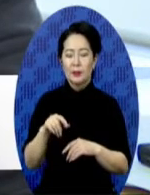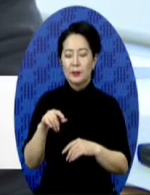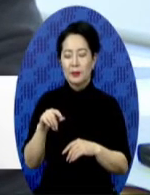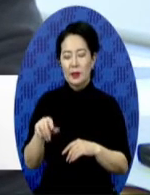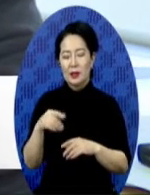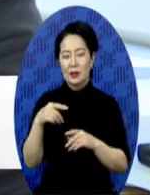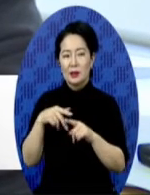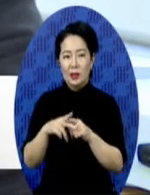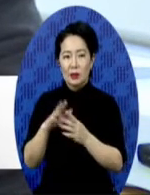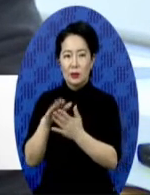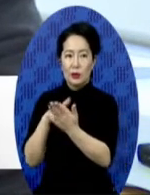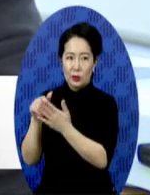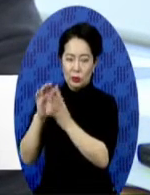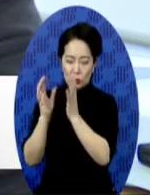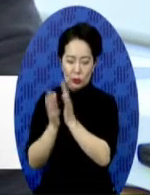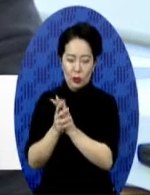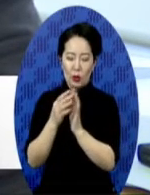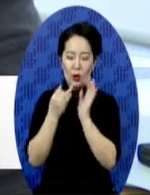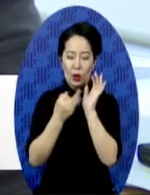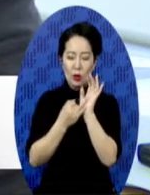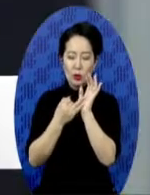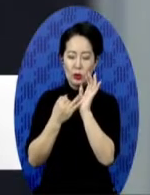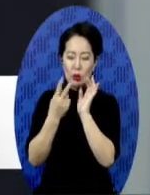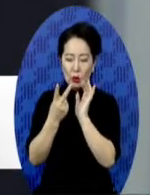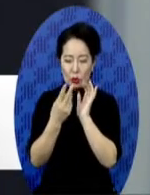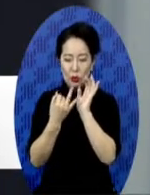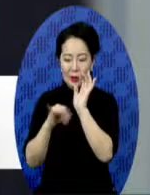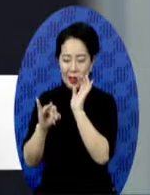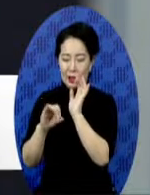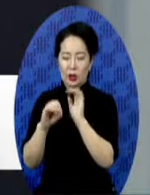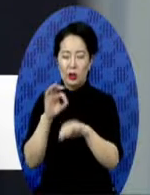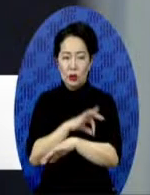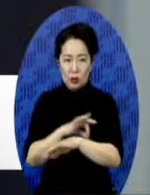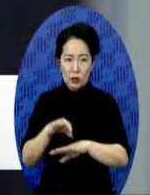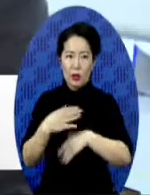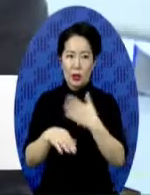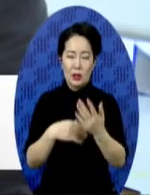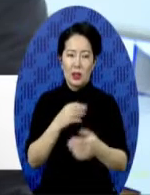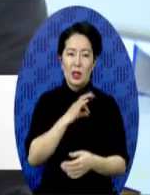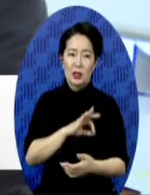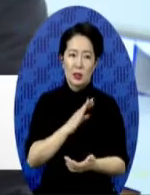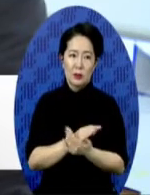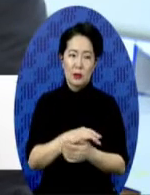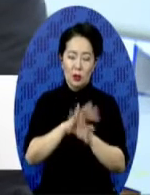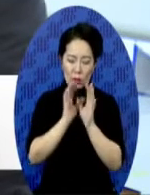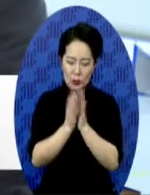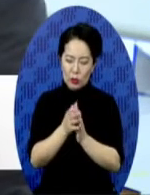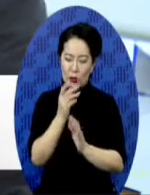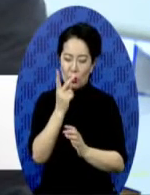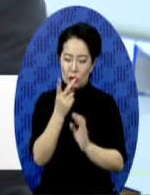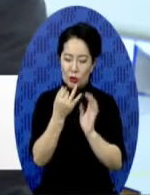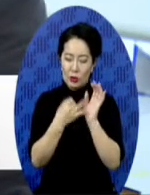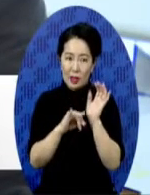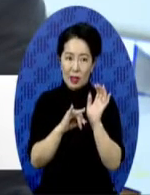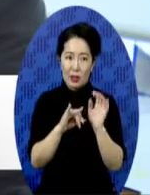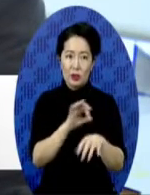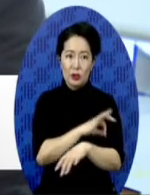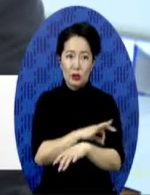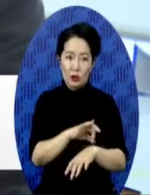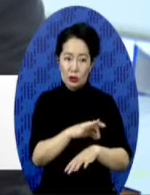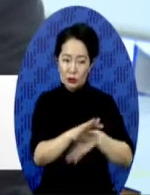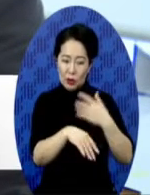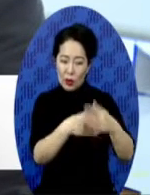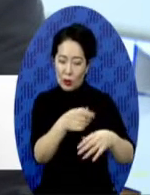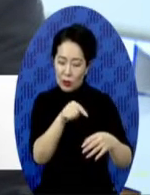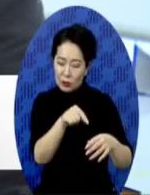тоног төхөөрөмж гэдэг нийтдээ 270 төсөл бол ашиглалтанд орсон гэж байна. Одоо нийт 270 төсөл арга хэмжээ